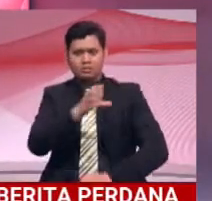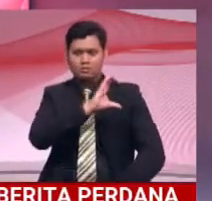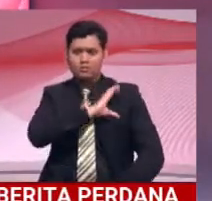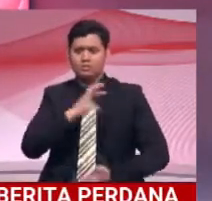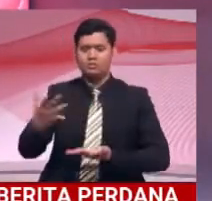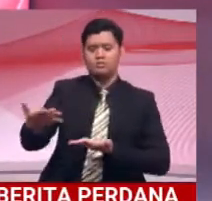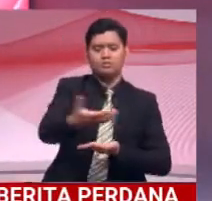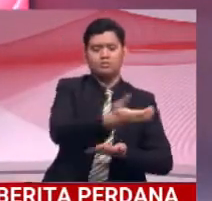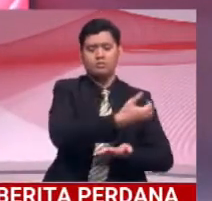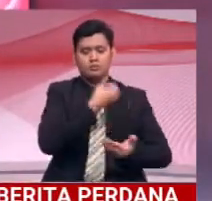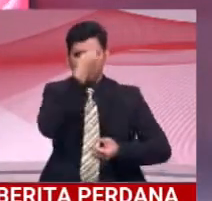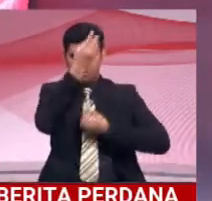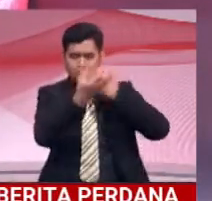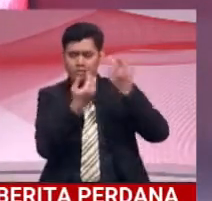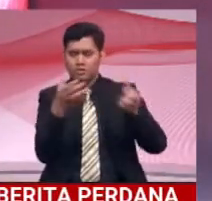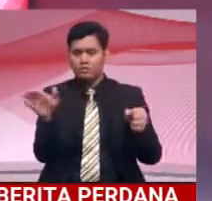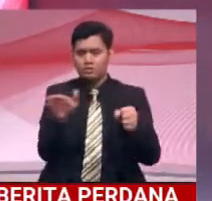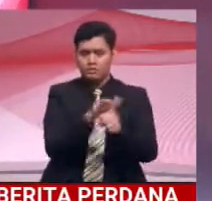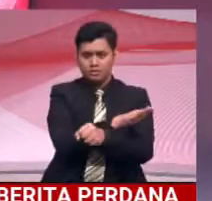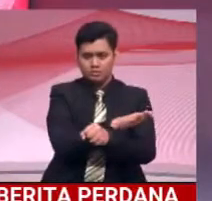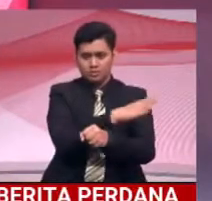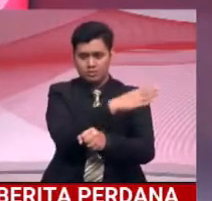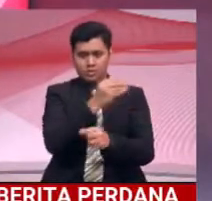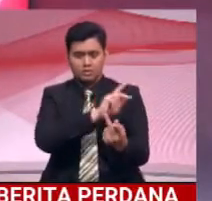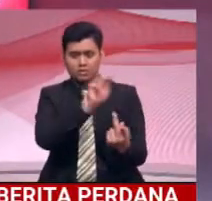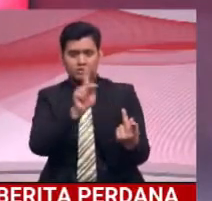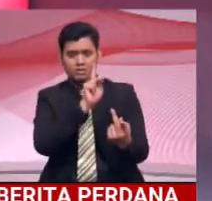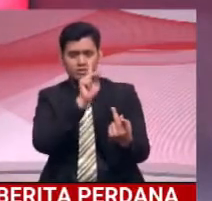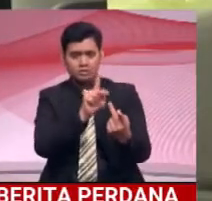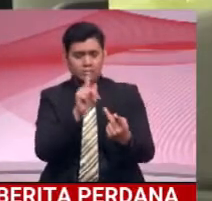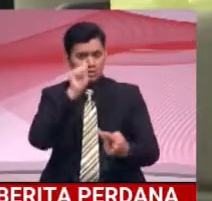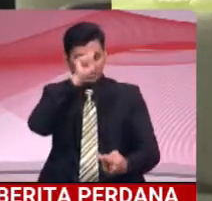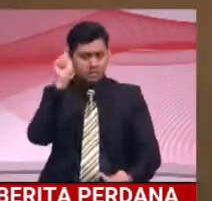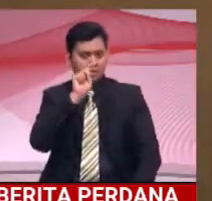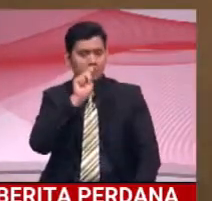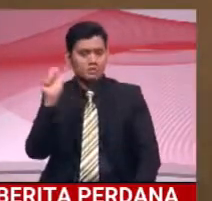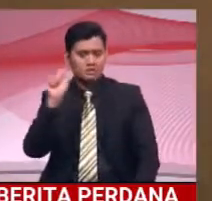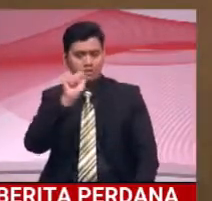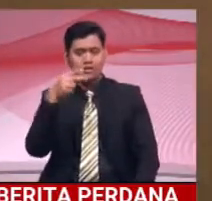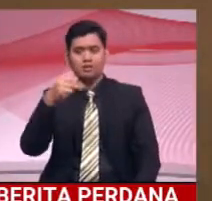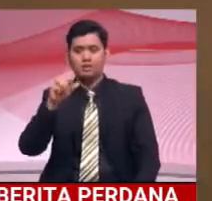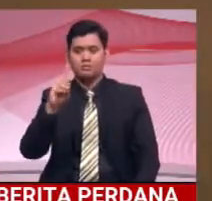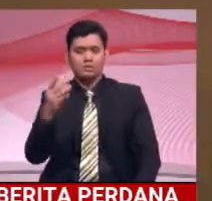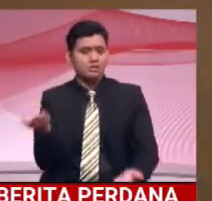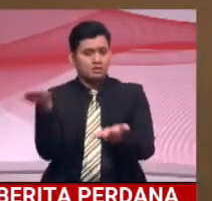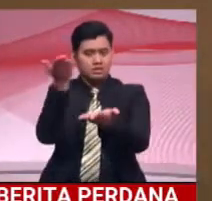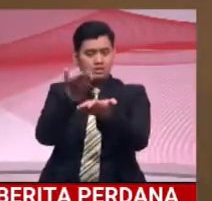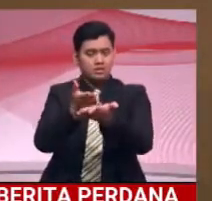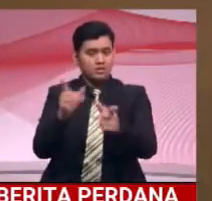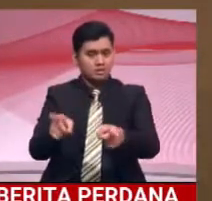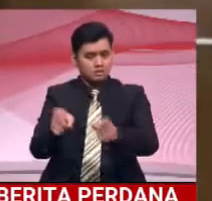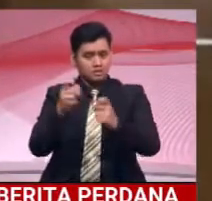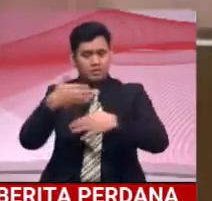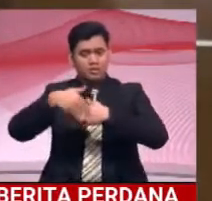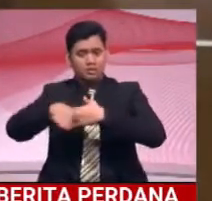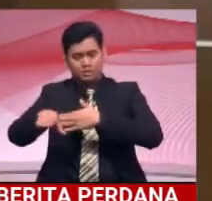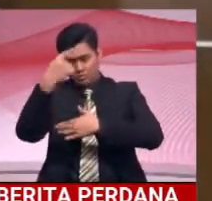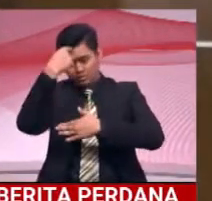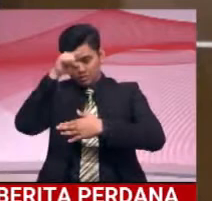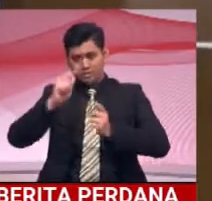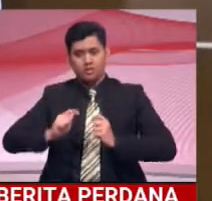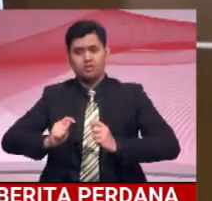dan komprehensif. Menurut Tan Sri Abdul Hamid, cadangan itu akan dihantar secepat mungkin untuk pertimbangan pihak Peguam